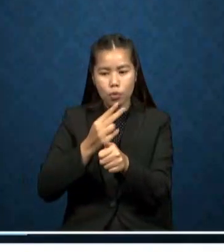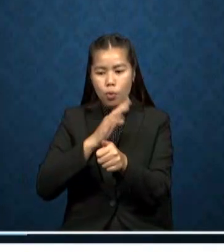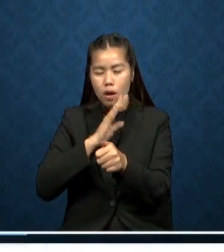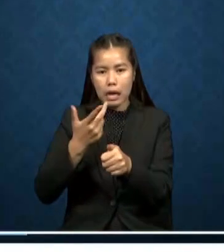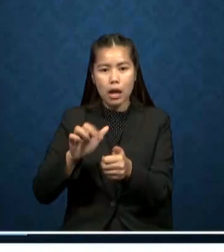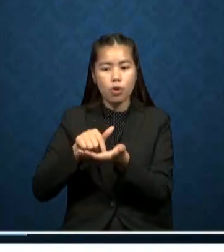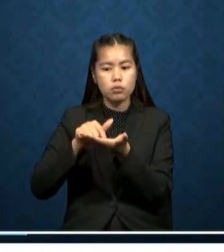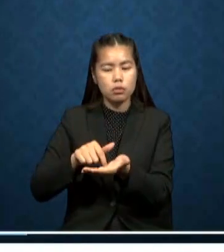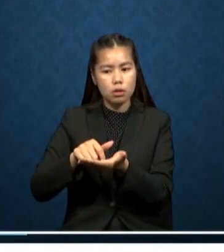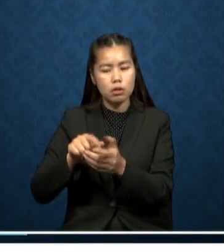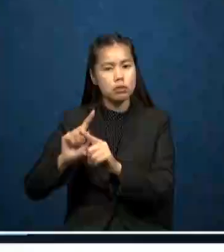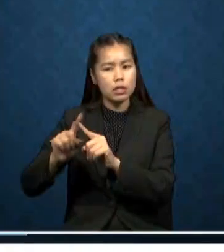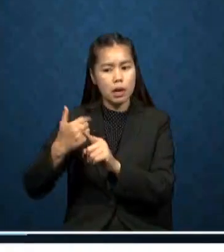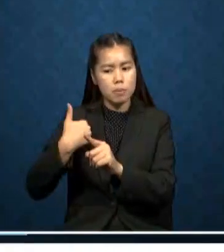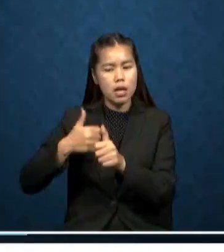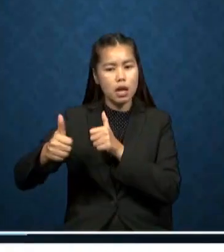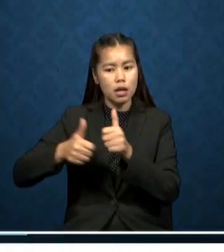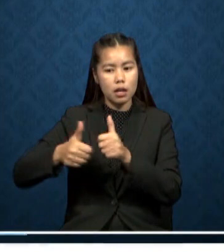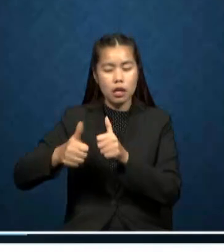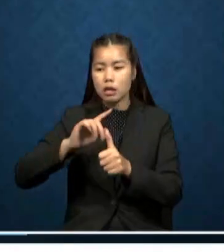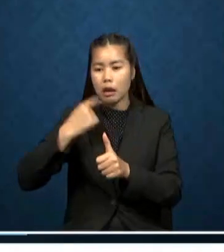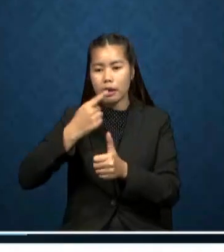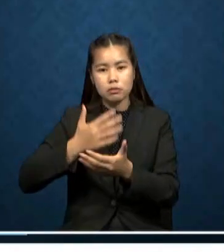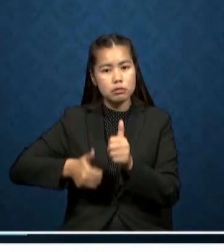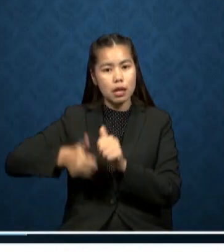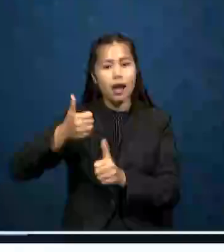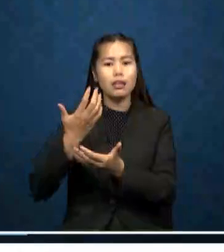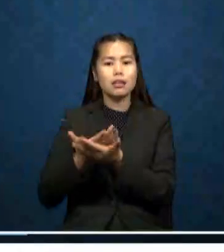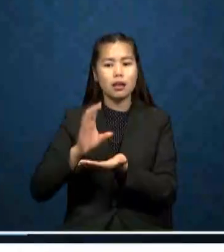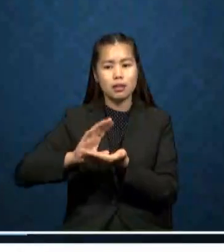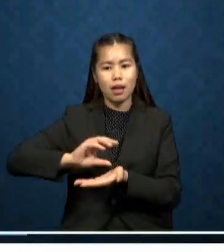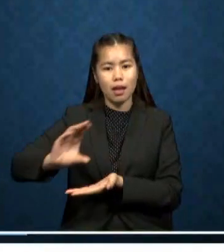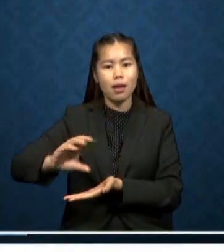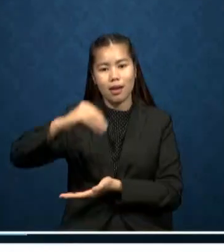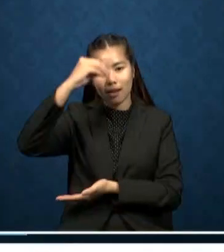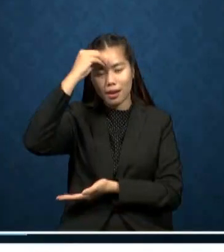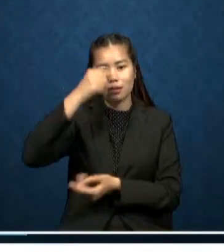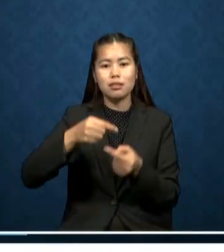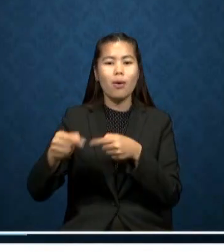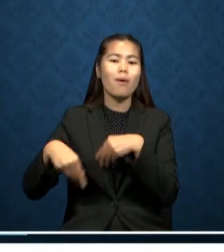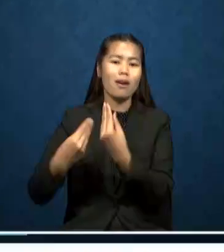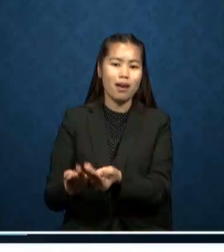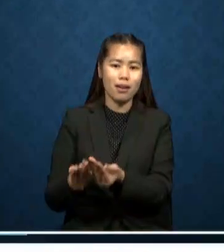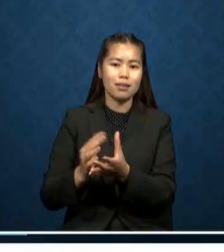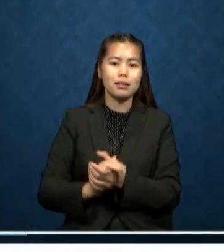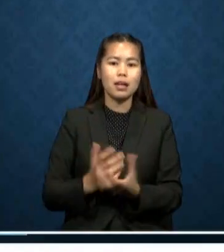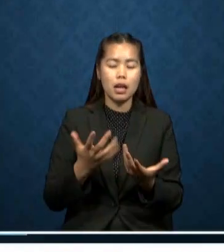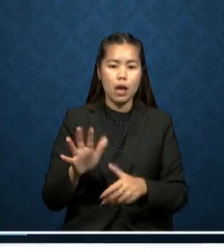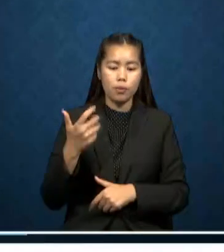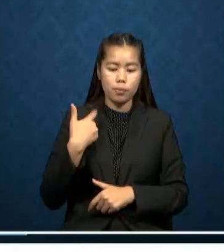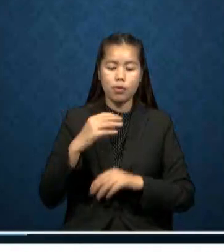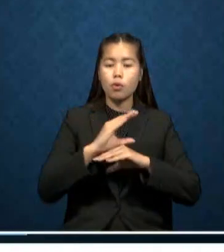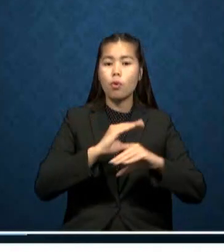เป็นการประกวดและรับทุนการศึกษาการประเมินผลจากโครงการ 33โครงการพบ